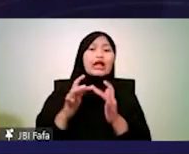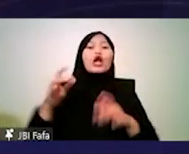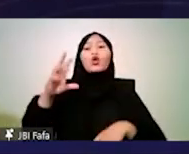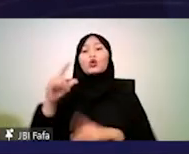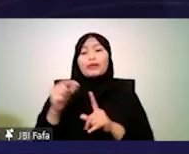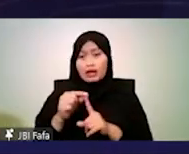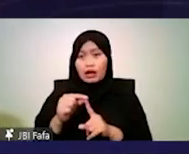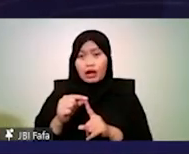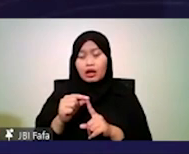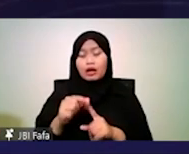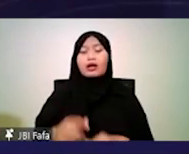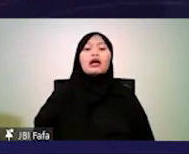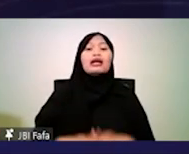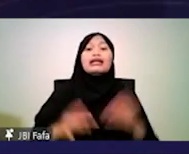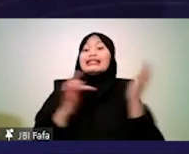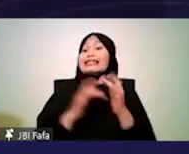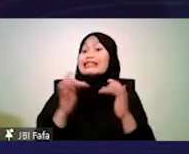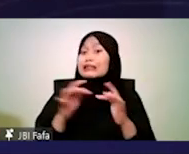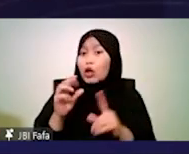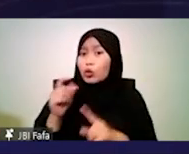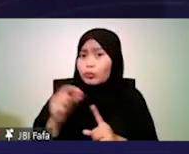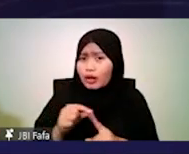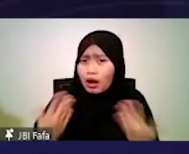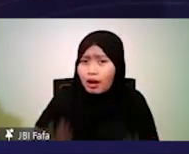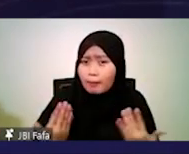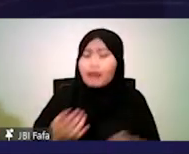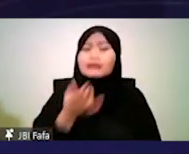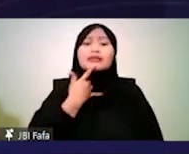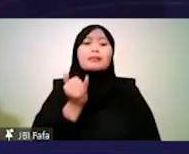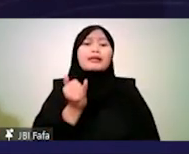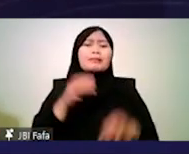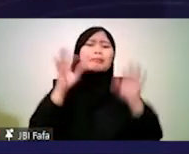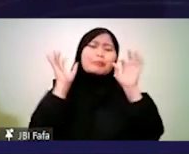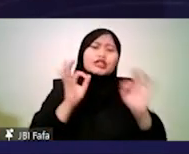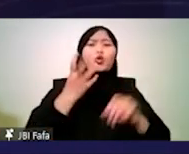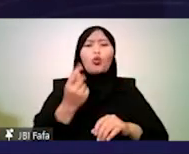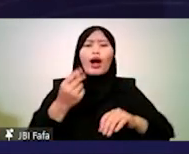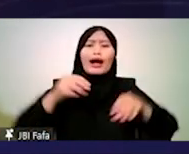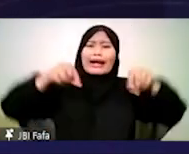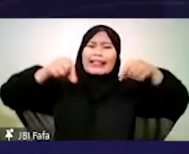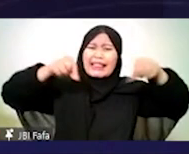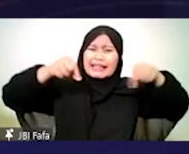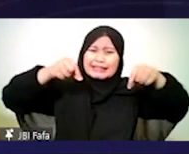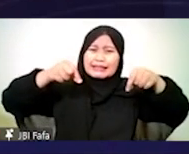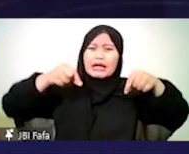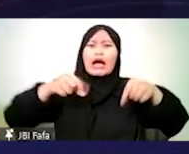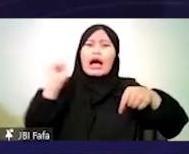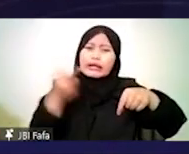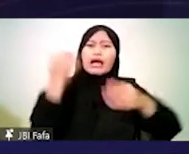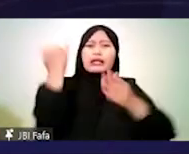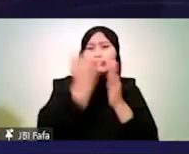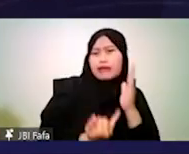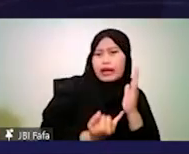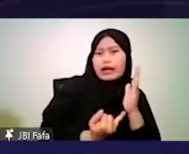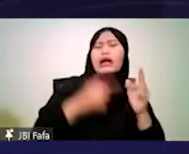nah di Citeureup yaitu Apa itu seperti persis uang kertas itu ada desain nya